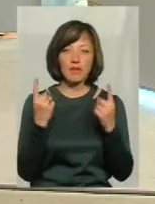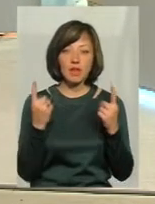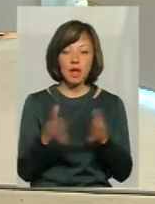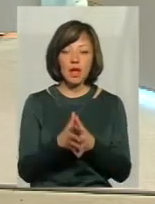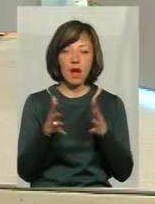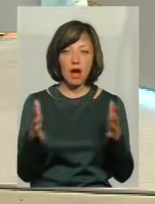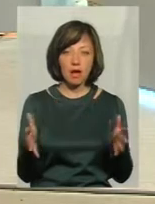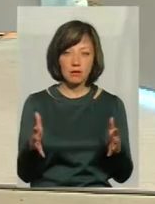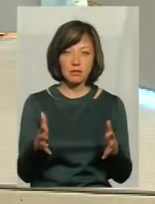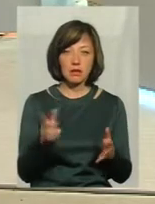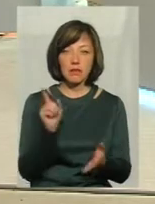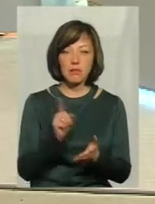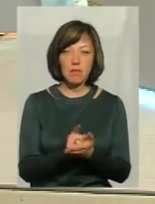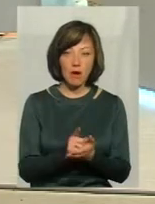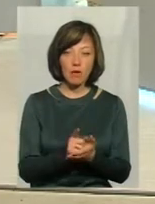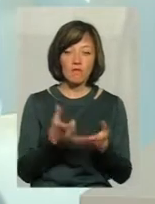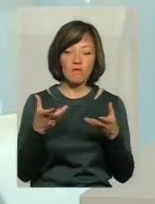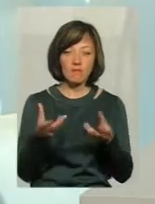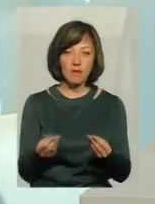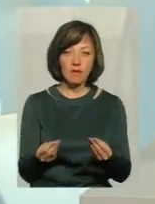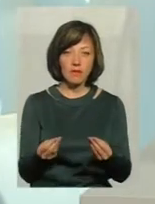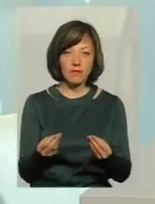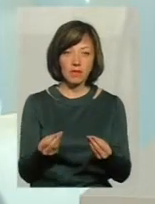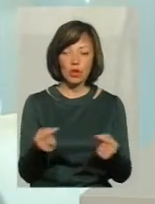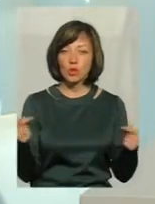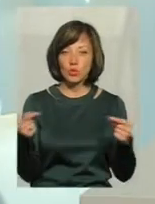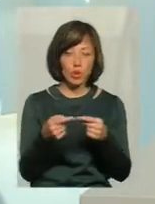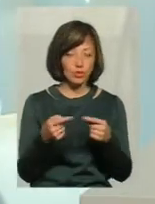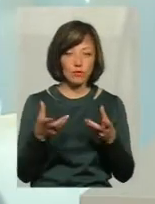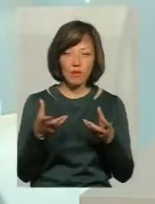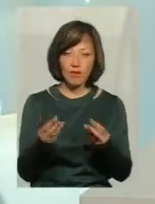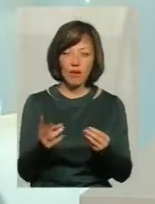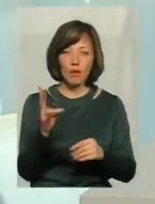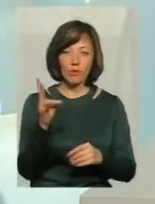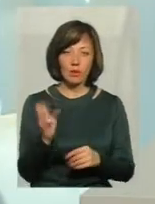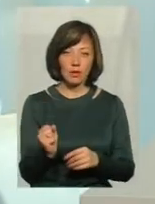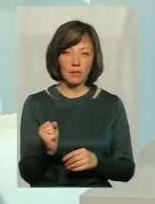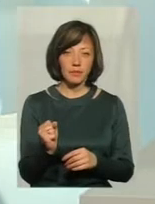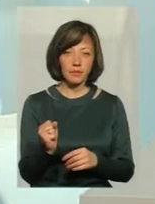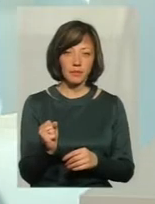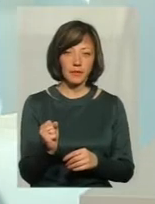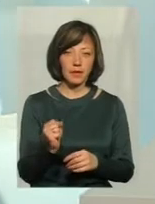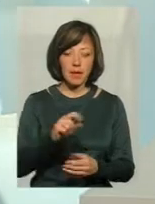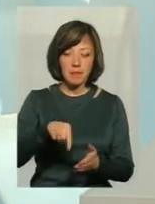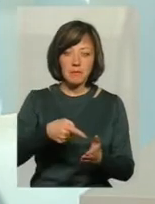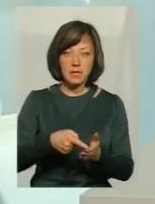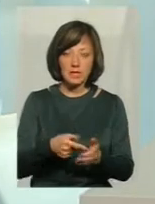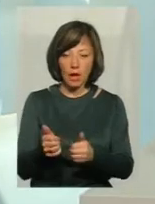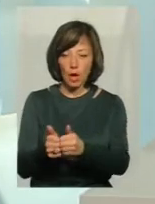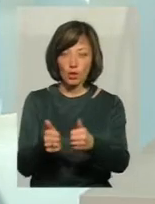вони мають неформальний вплив, тобто вони точно впливають на ті міста-супутники і